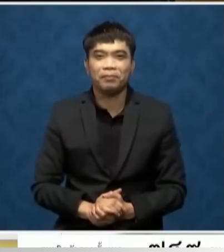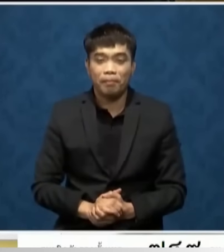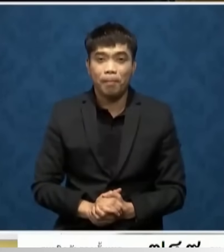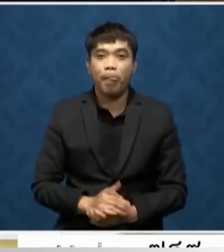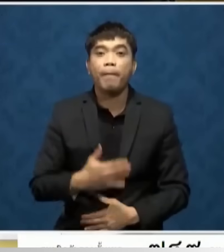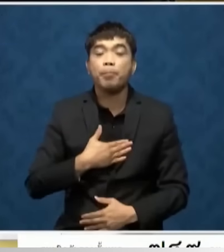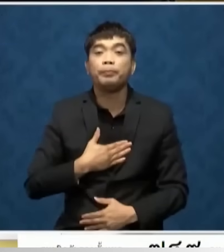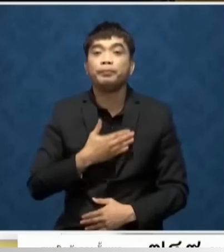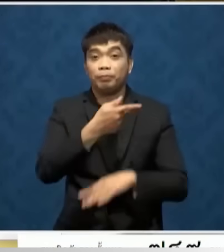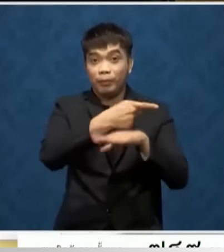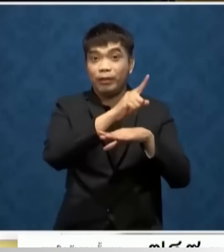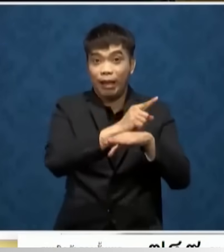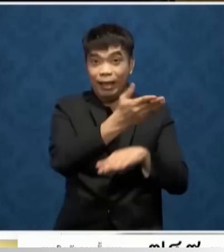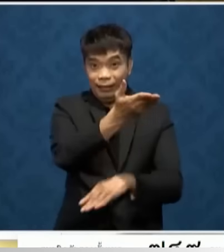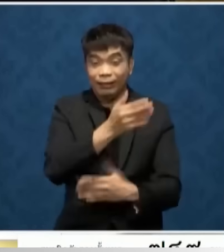ามที่ท่าน